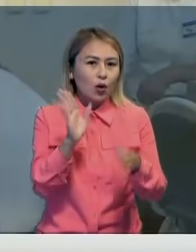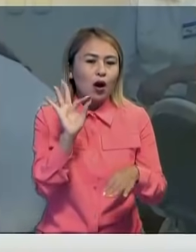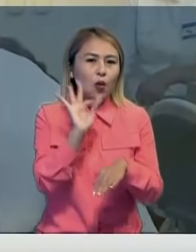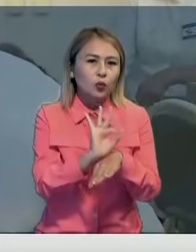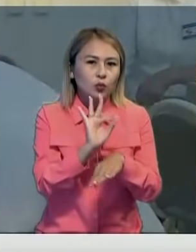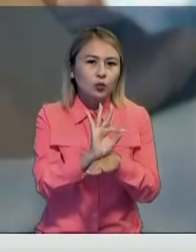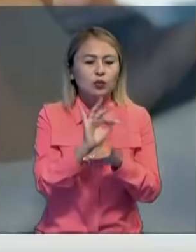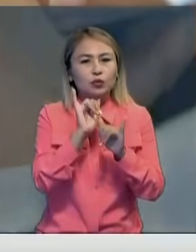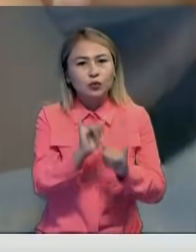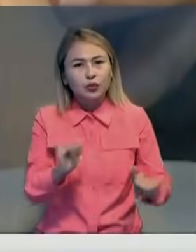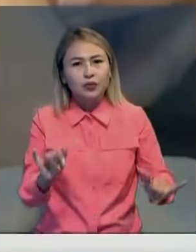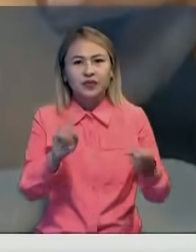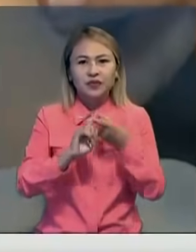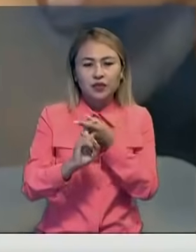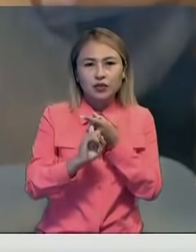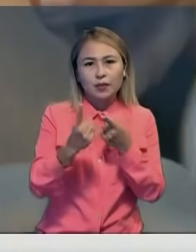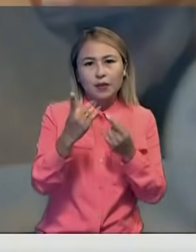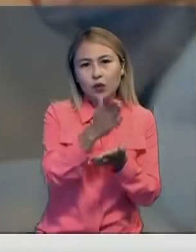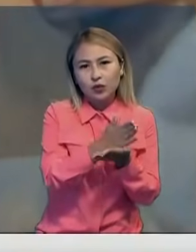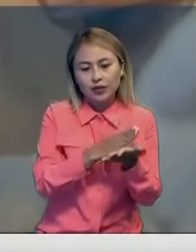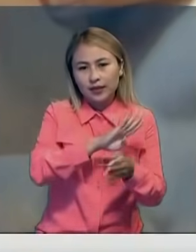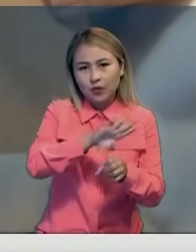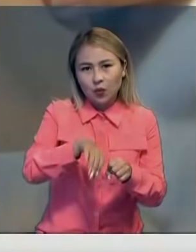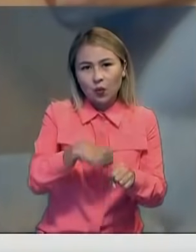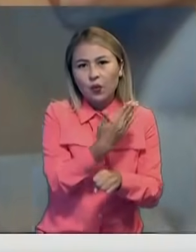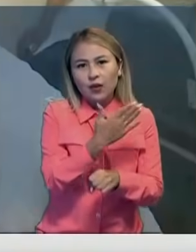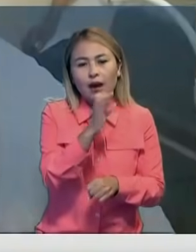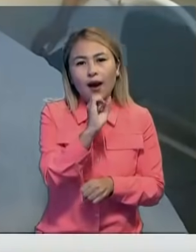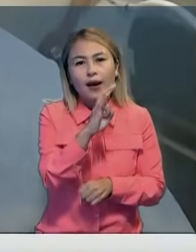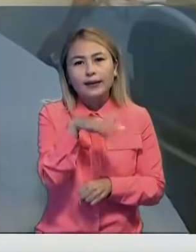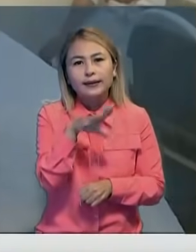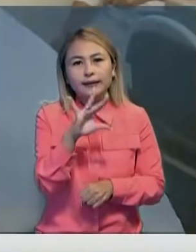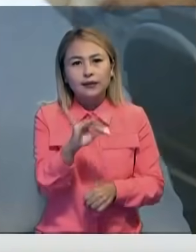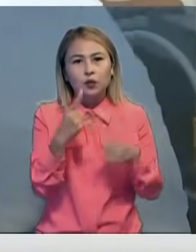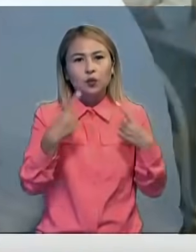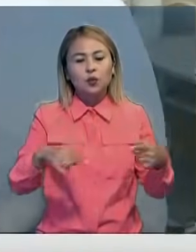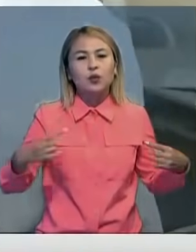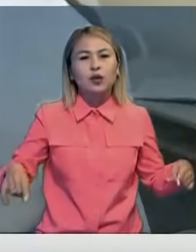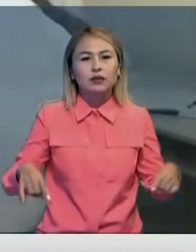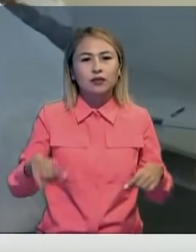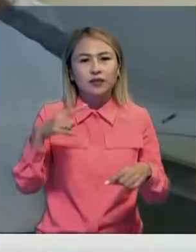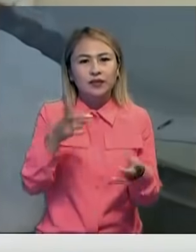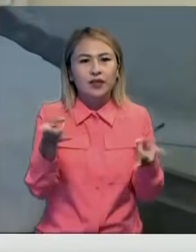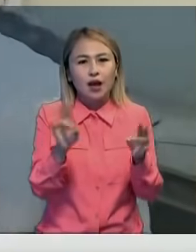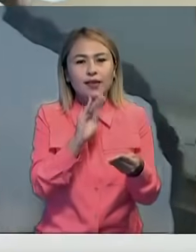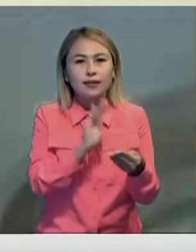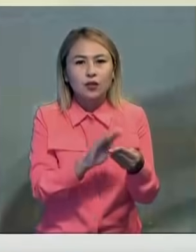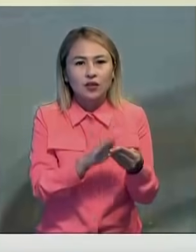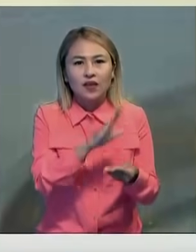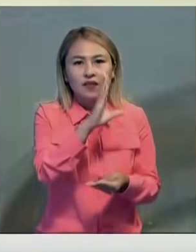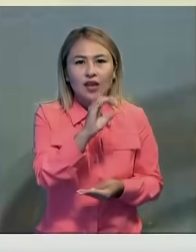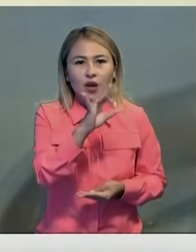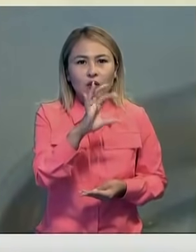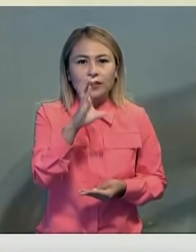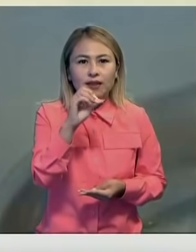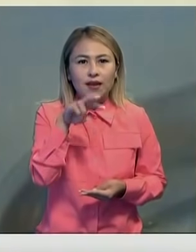онда ауруды тудыруы мүмкін вирустың бір бөлігі жойылады. Нәтижесінде оның антидене тудыратын қабілеті сақталады. Айта кету керек,